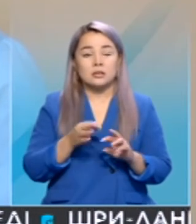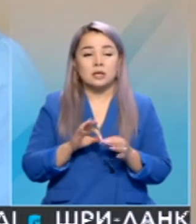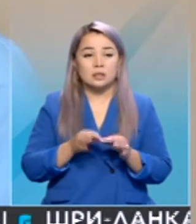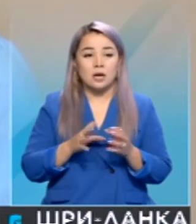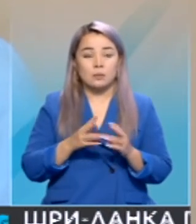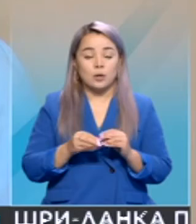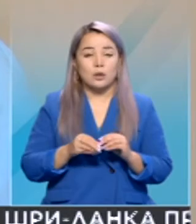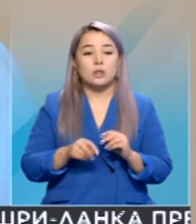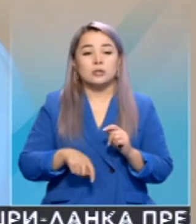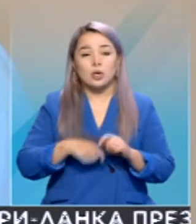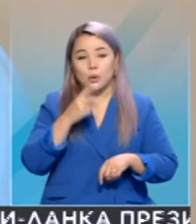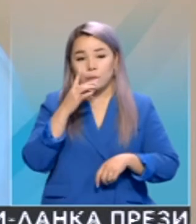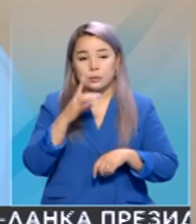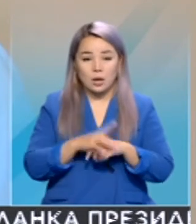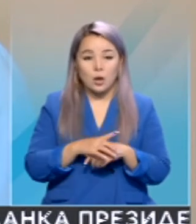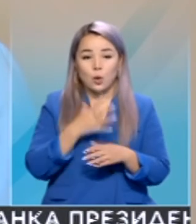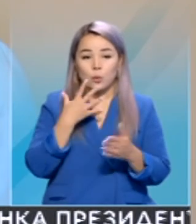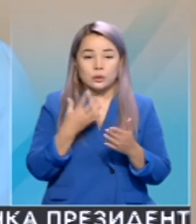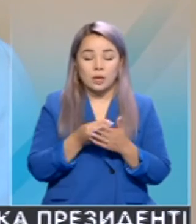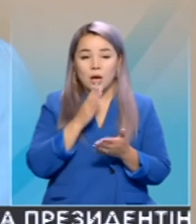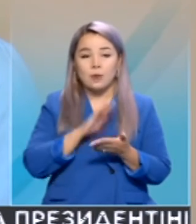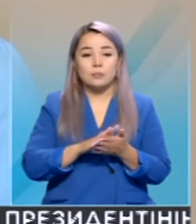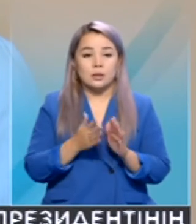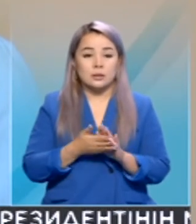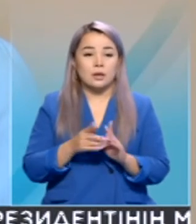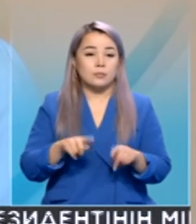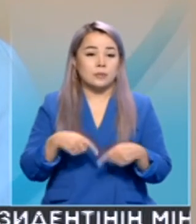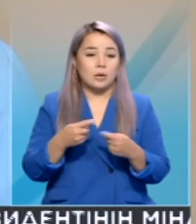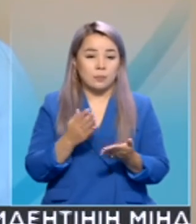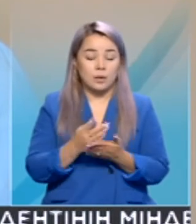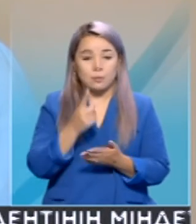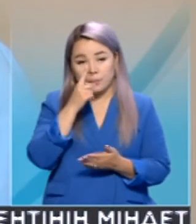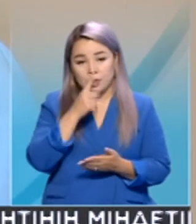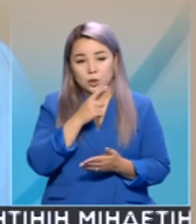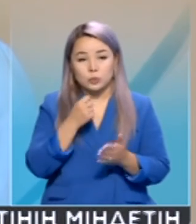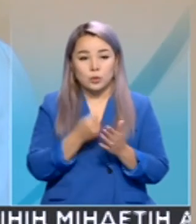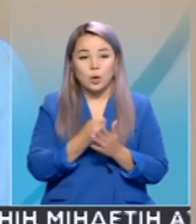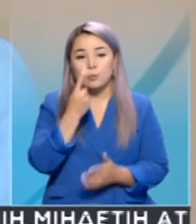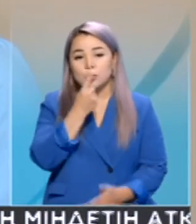бұзықшылықтарды жою үшін өзіміз мерзім қоямыз. Бір айдан бір жылға дейін.